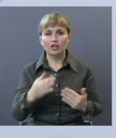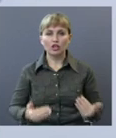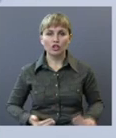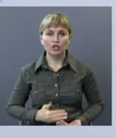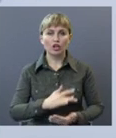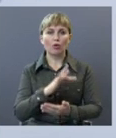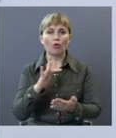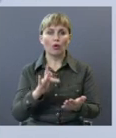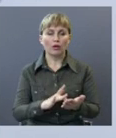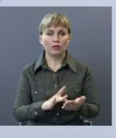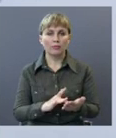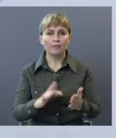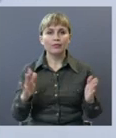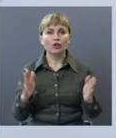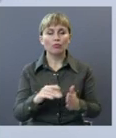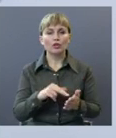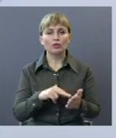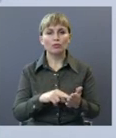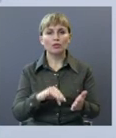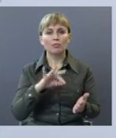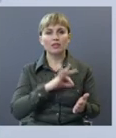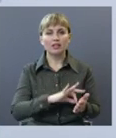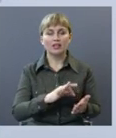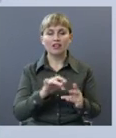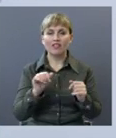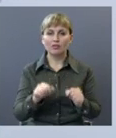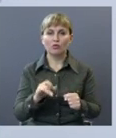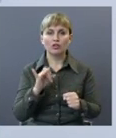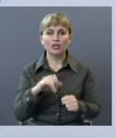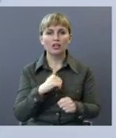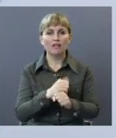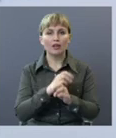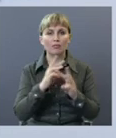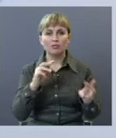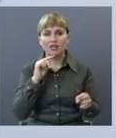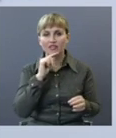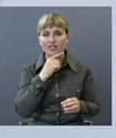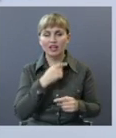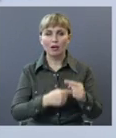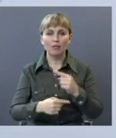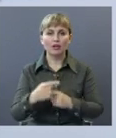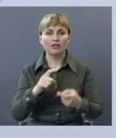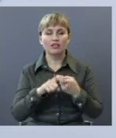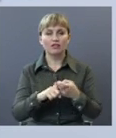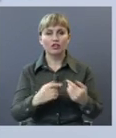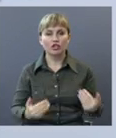города, уменьшить стоимость и потребление ресурсов и, главное, обеспечить эффективную обратную связь с жителями города.